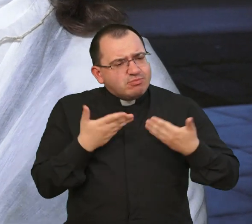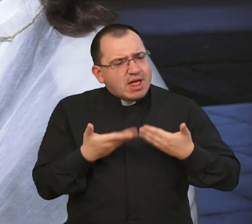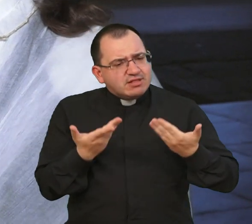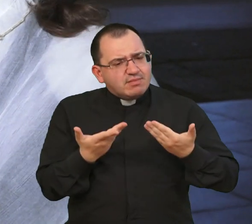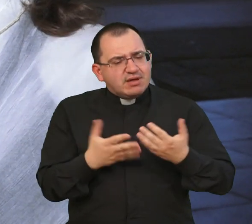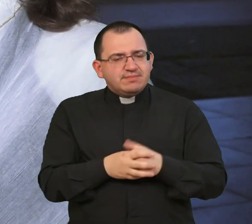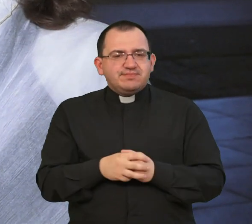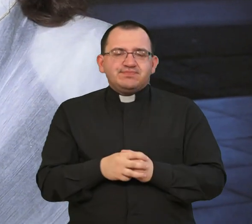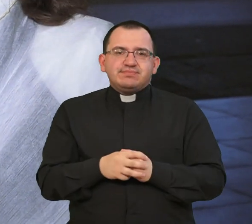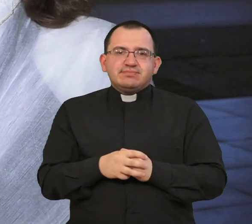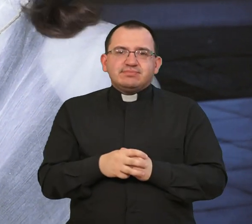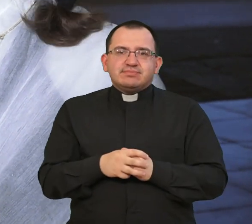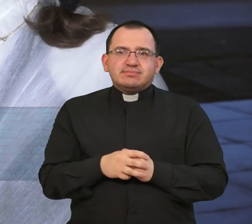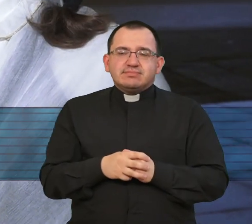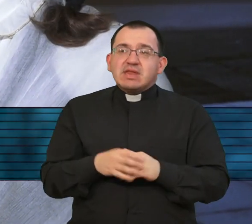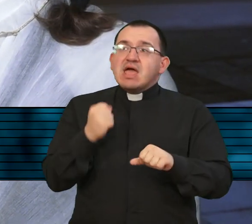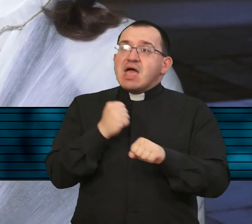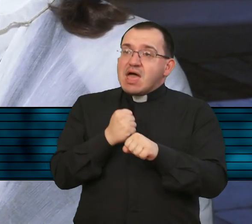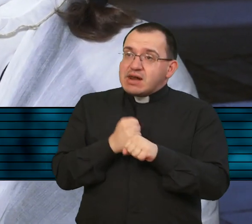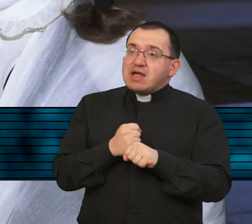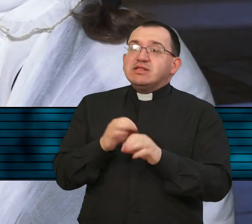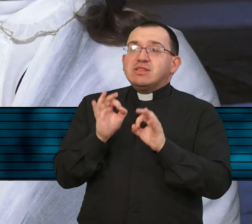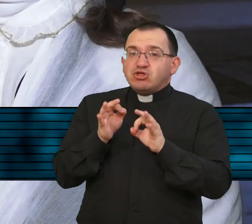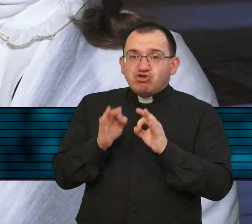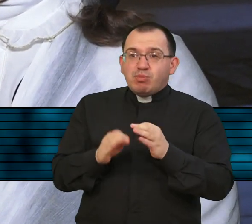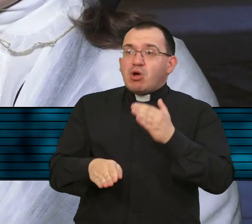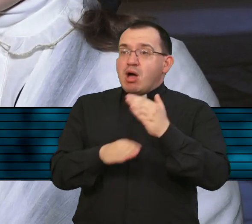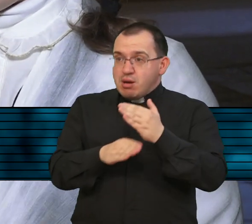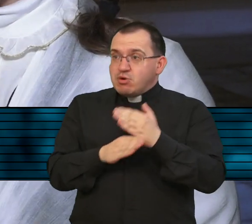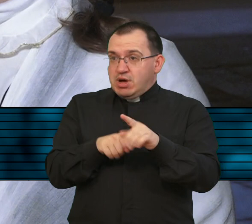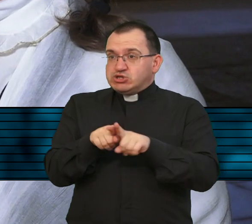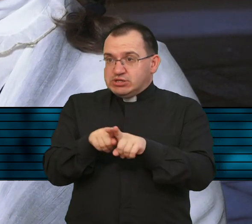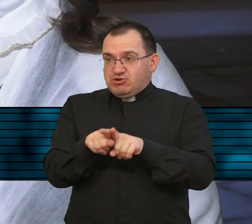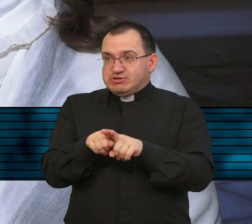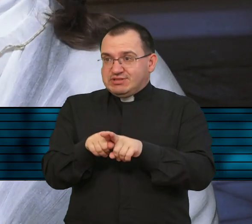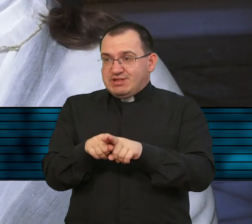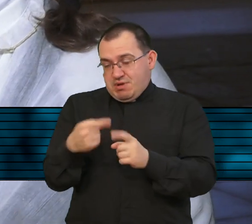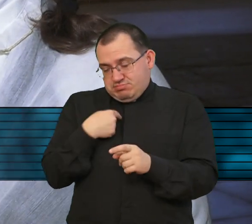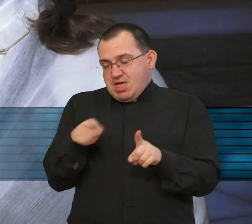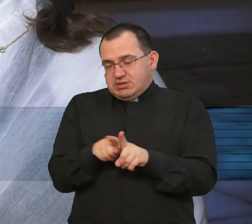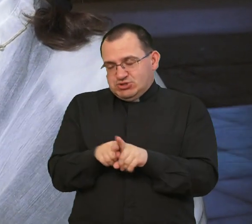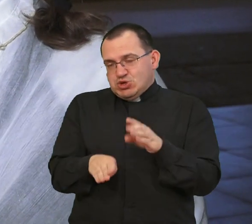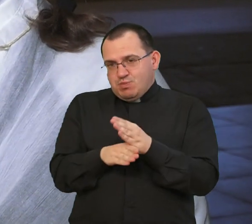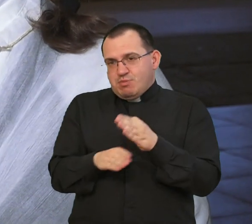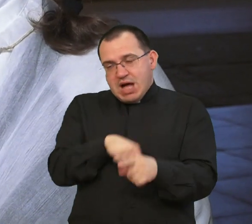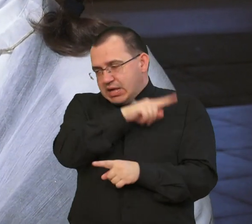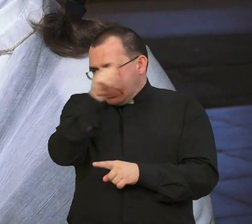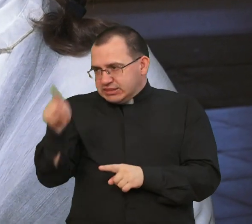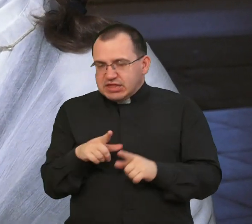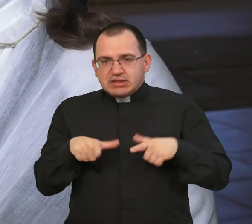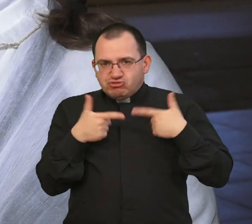Holivin? Radite dobro, pomažite roditeljima, kao što sam ja pomagala cijeli svoj